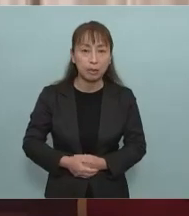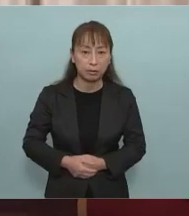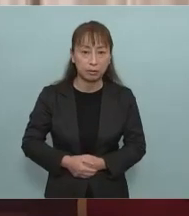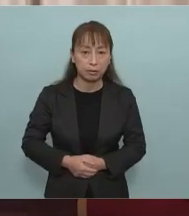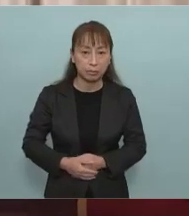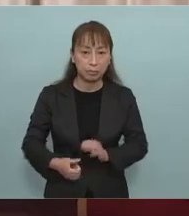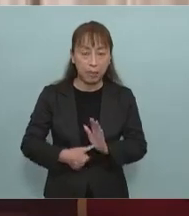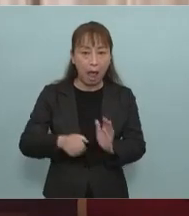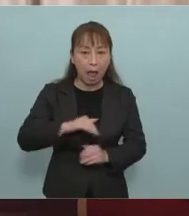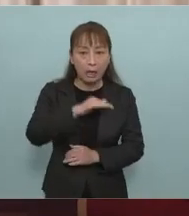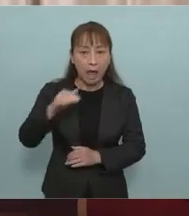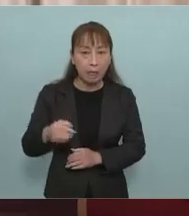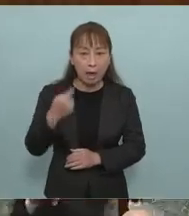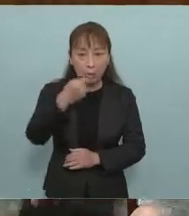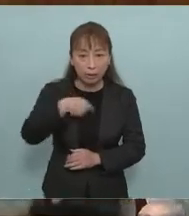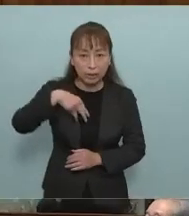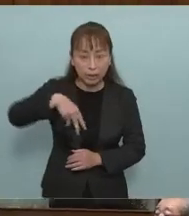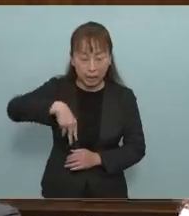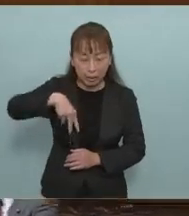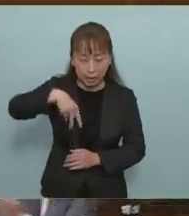山口那津男君。